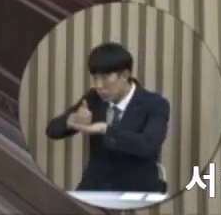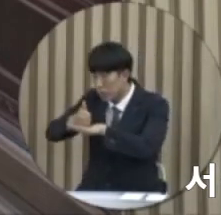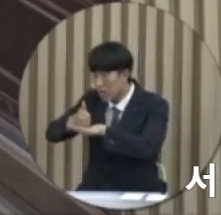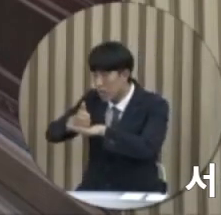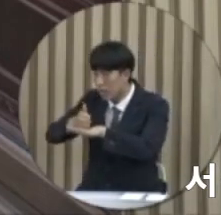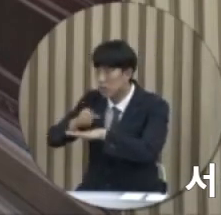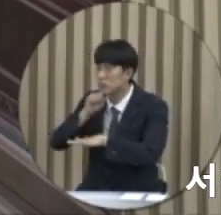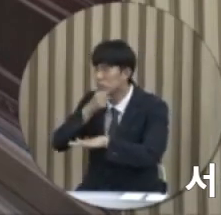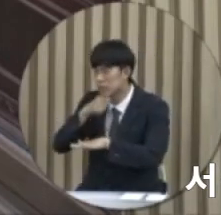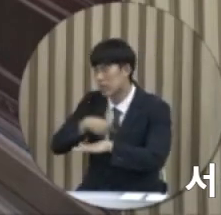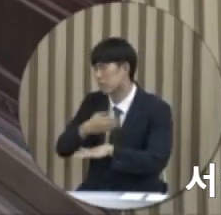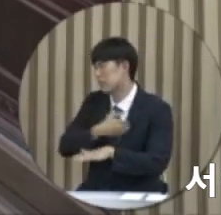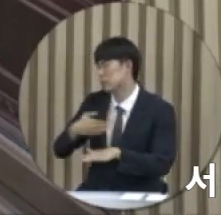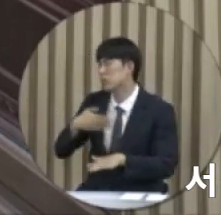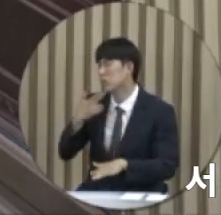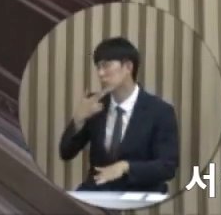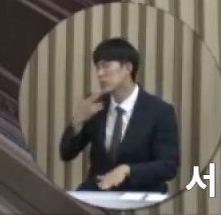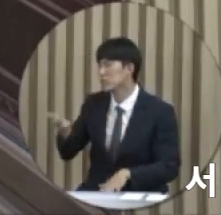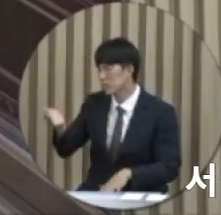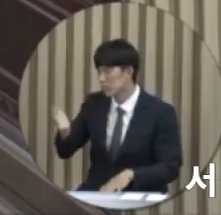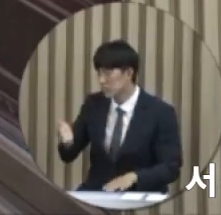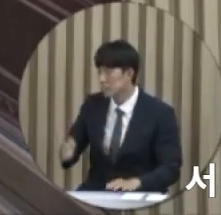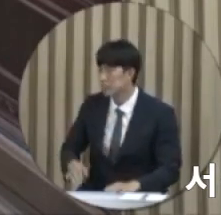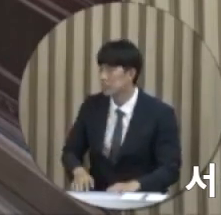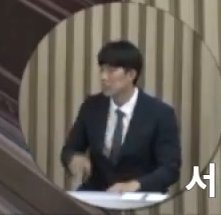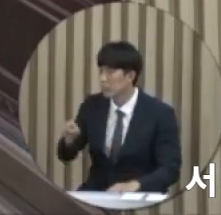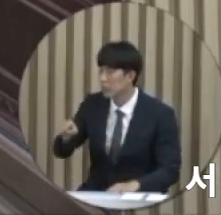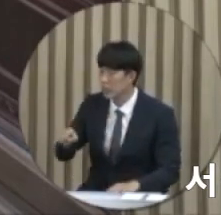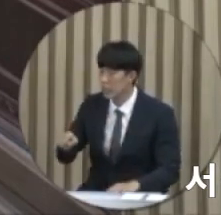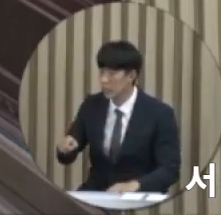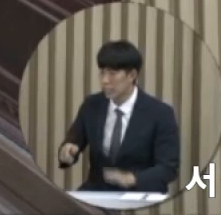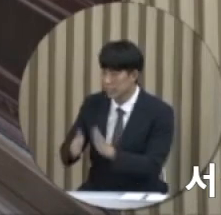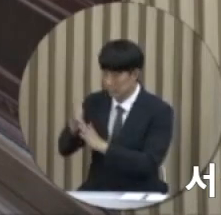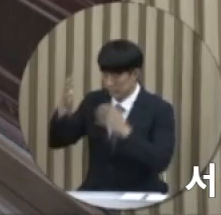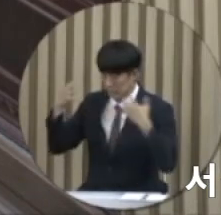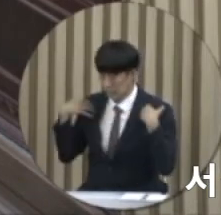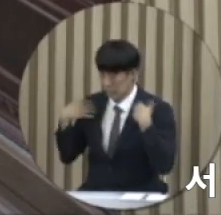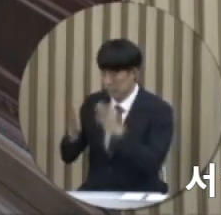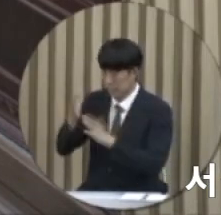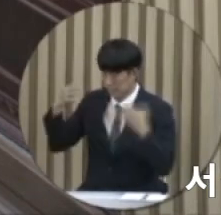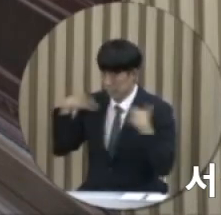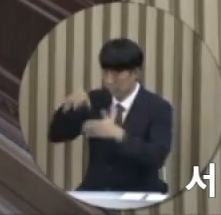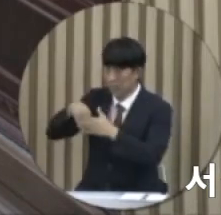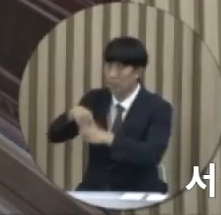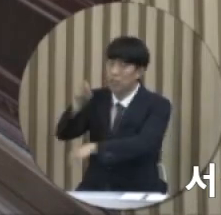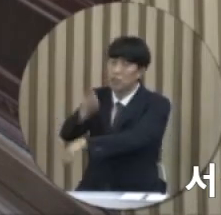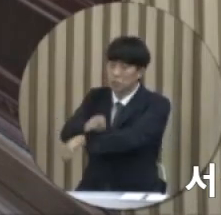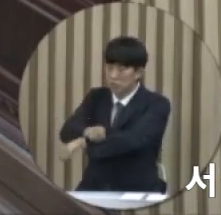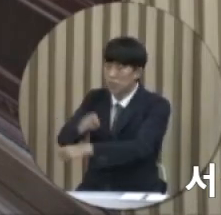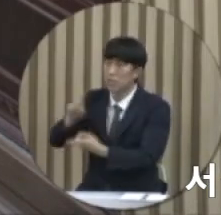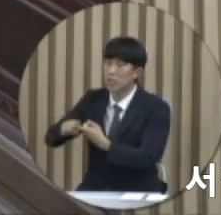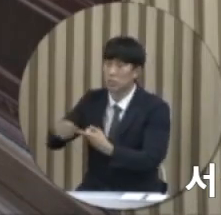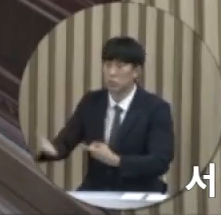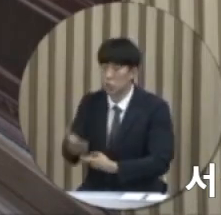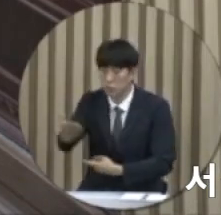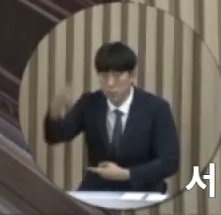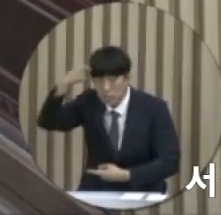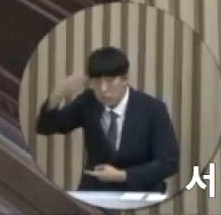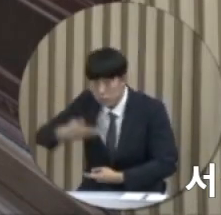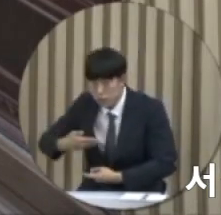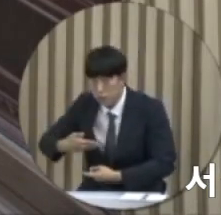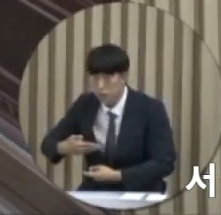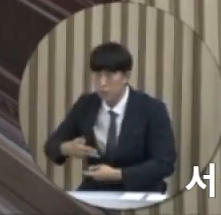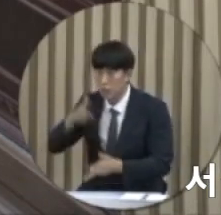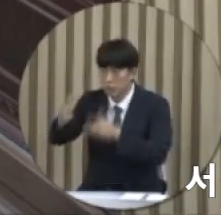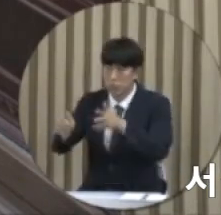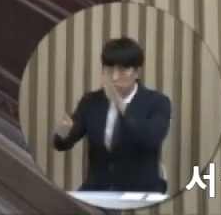뭐 만족스럽진 않습니다. 그게 시는 시안의 행정적인 결정을 의원님들이 저한테 질의해서 아까 좀 용역 태워달라.